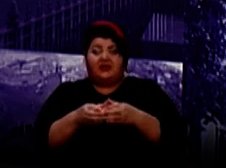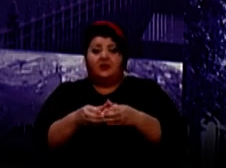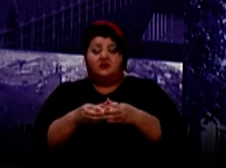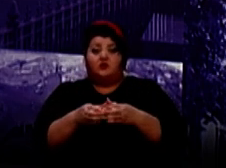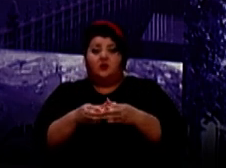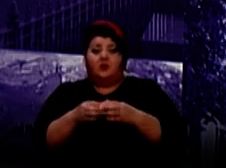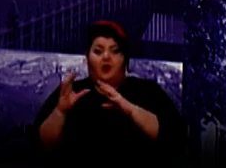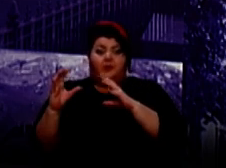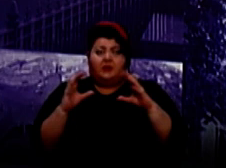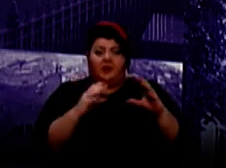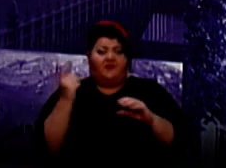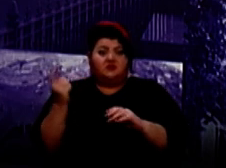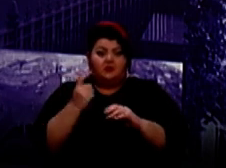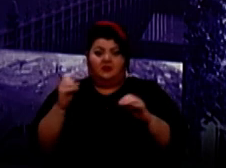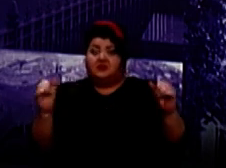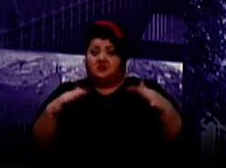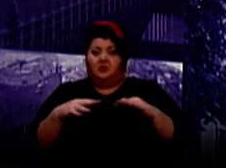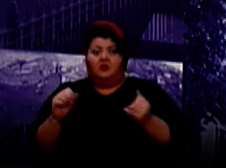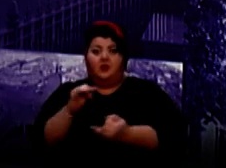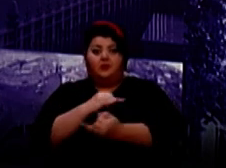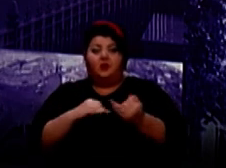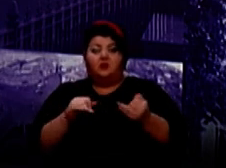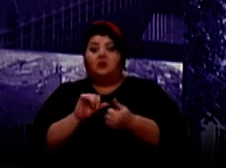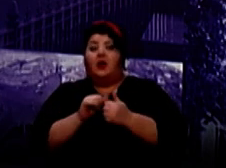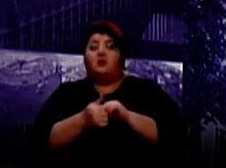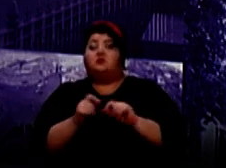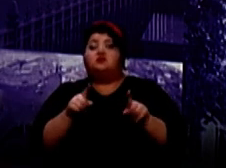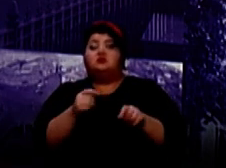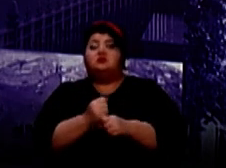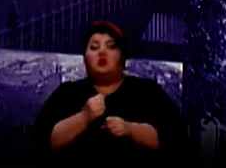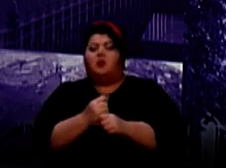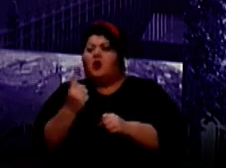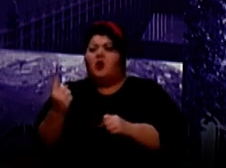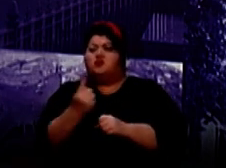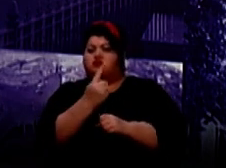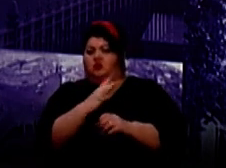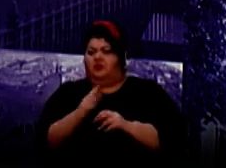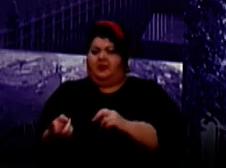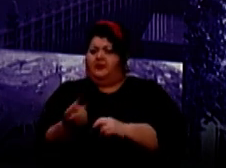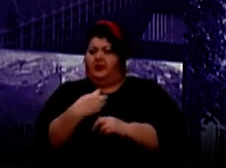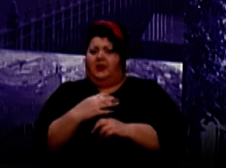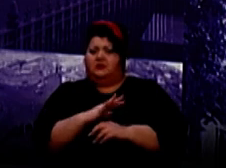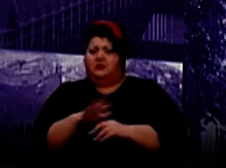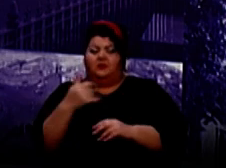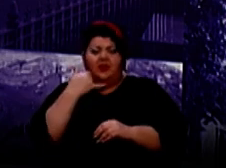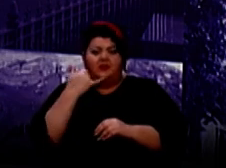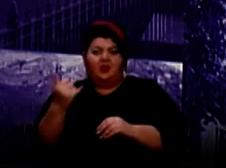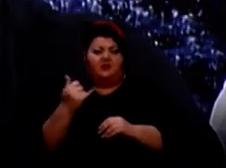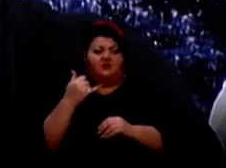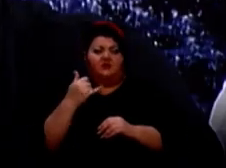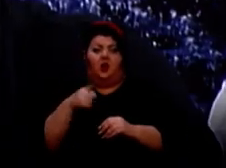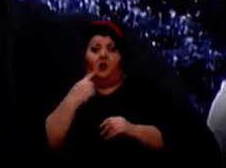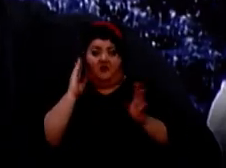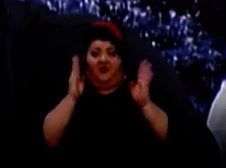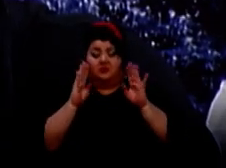сектору, перевізникам, зібратися і поговорити. Натомість що вони зробили? жоден з них не з'явився. Хоча і телефонограми, мені говорять про